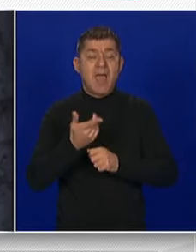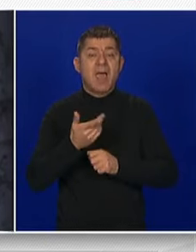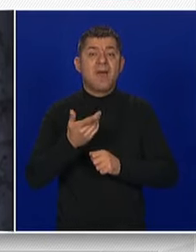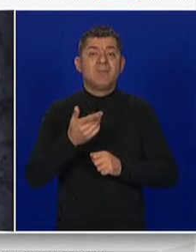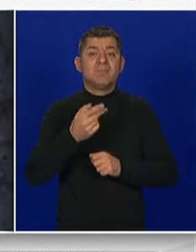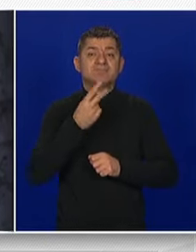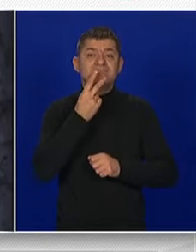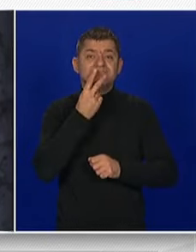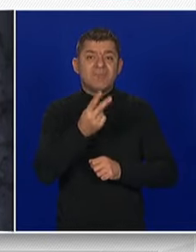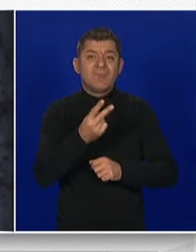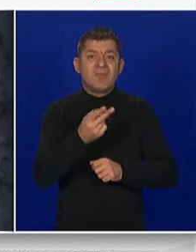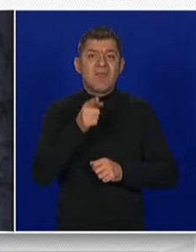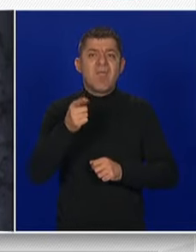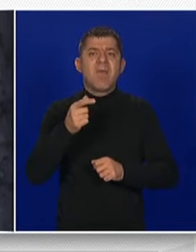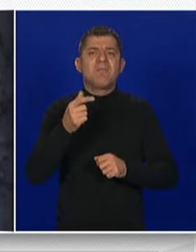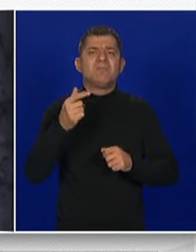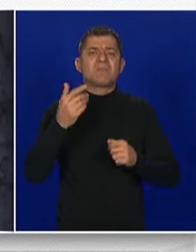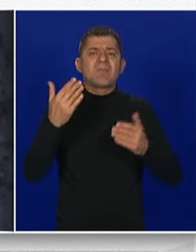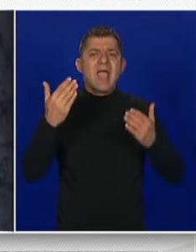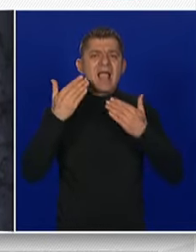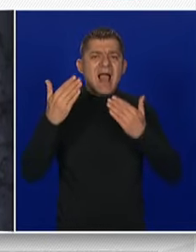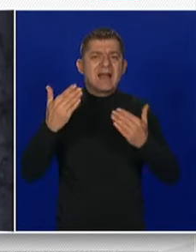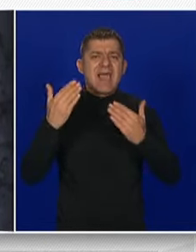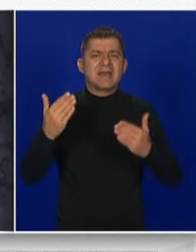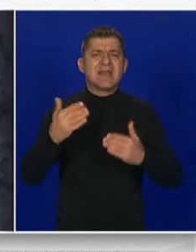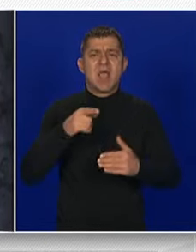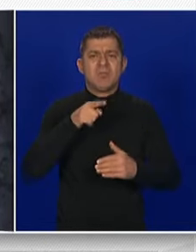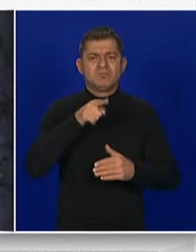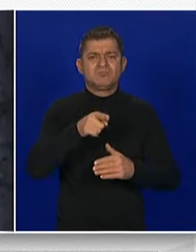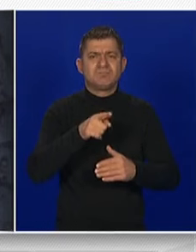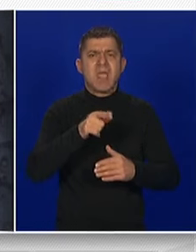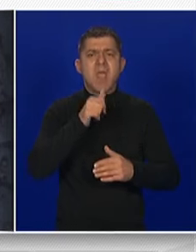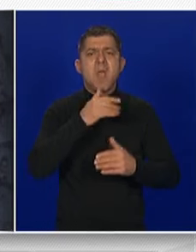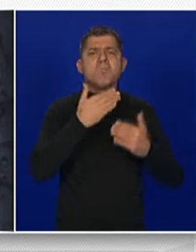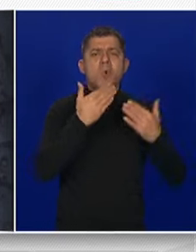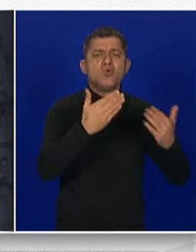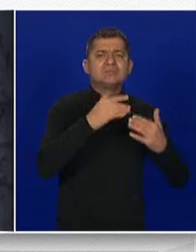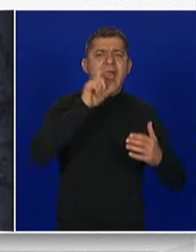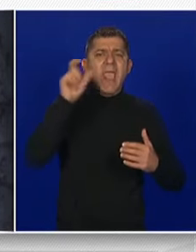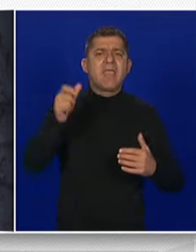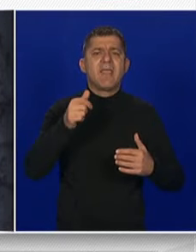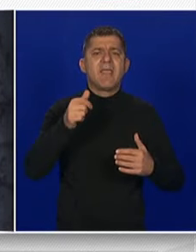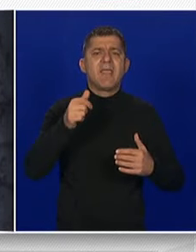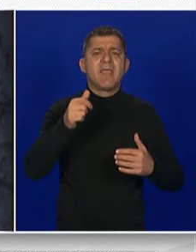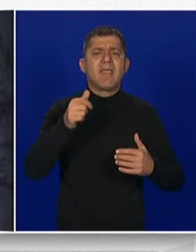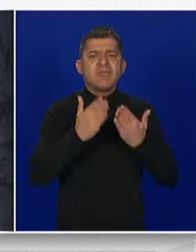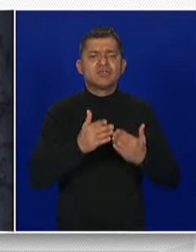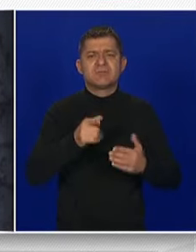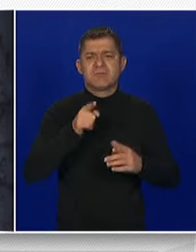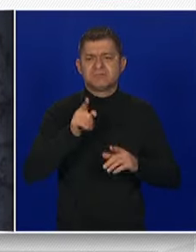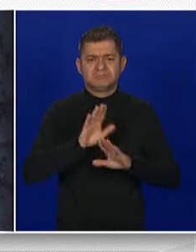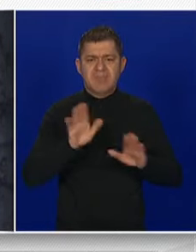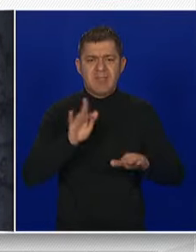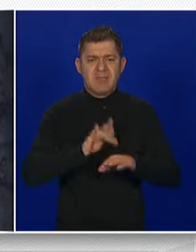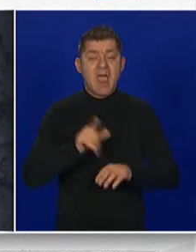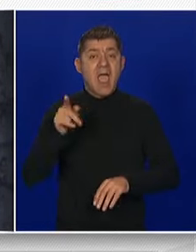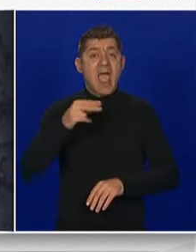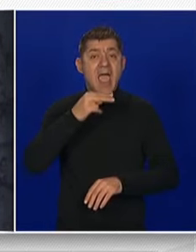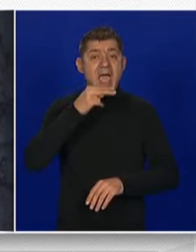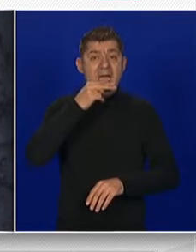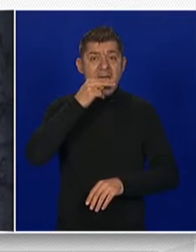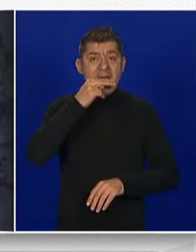na galerije i muzeje i knjižnice. Inspekcije o